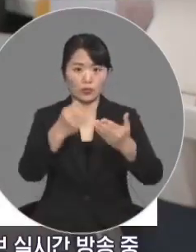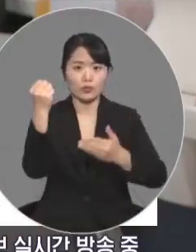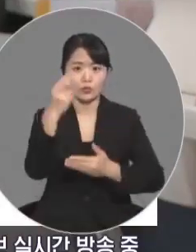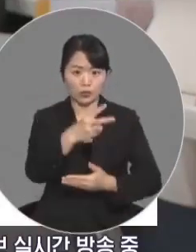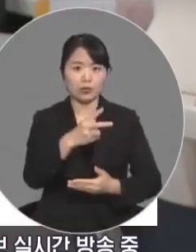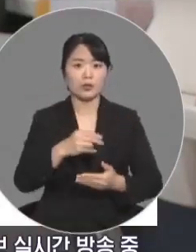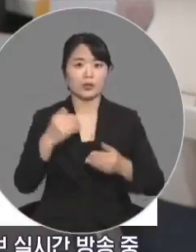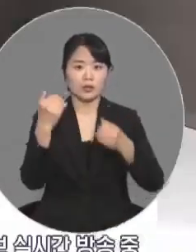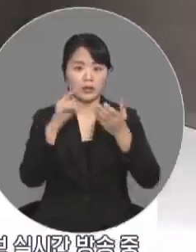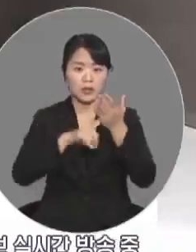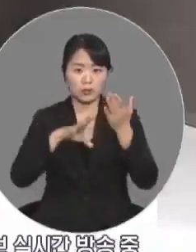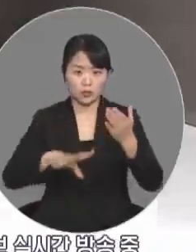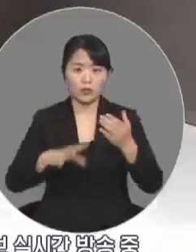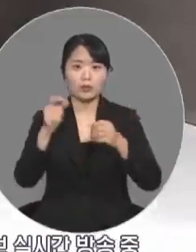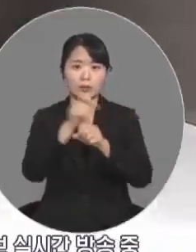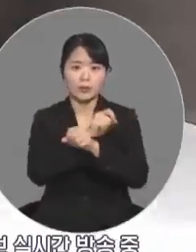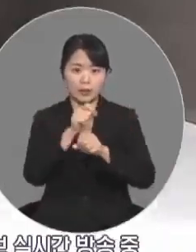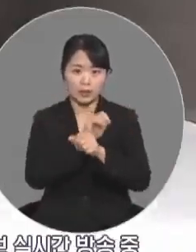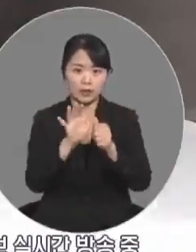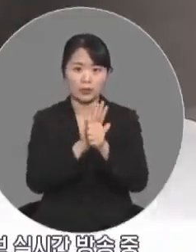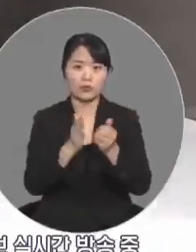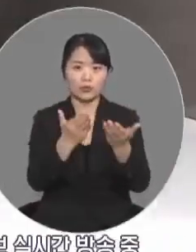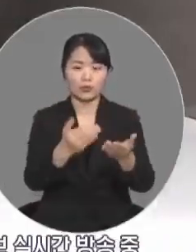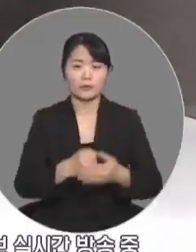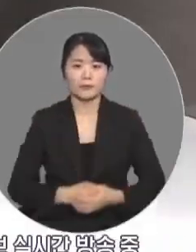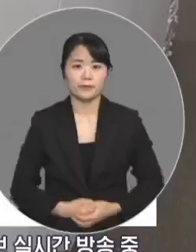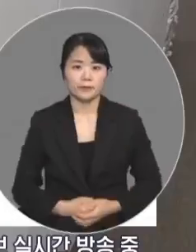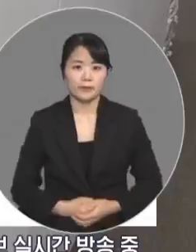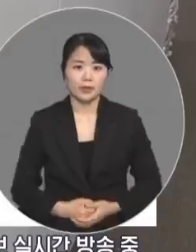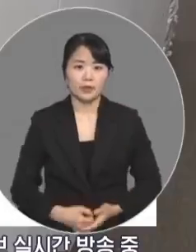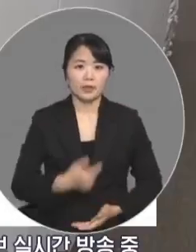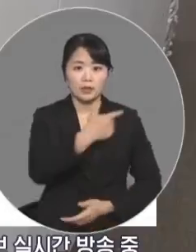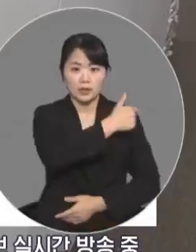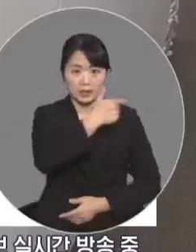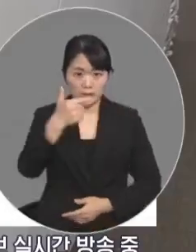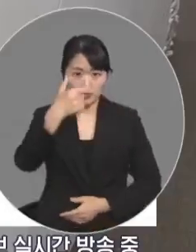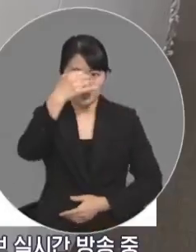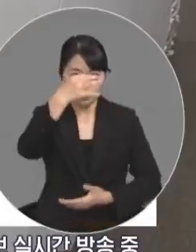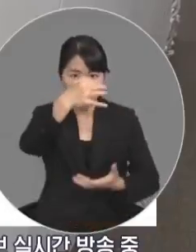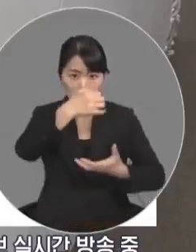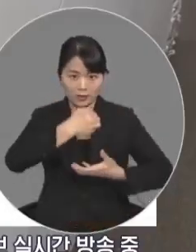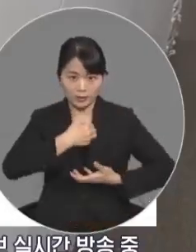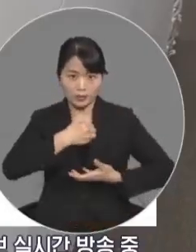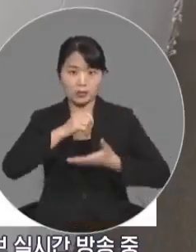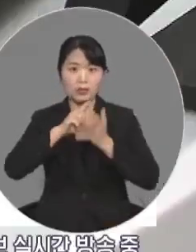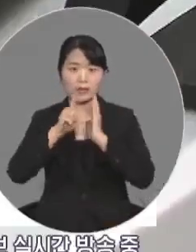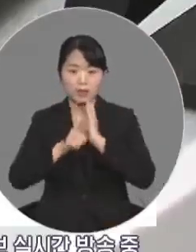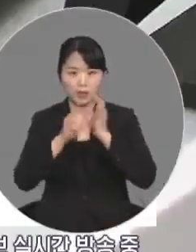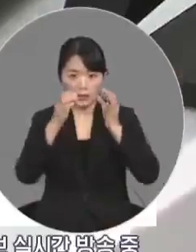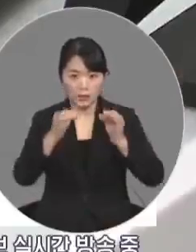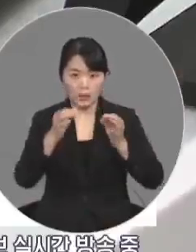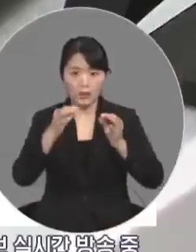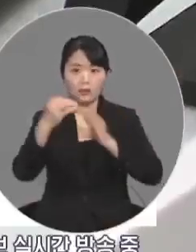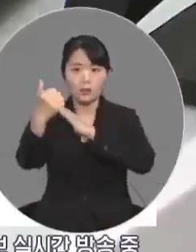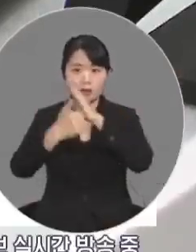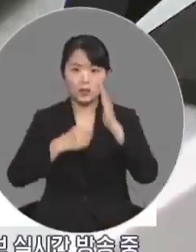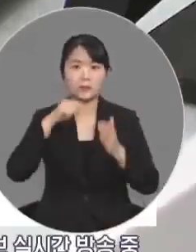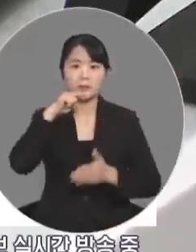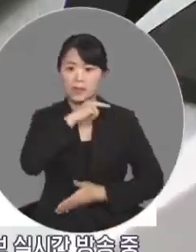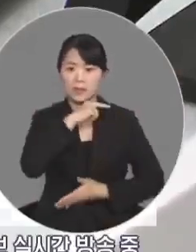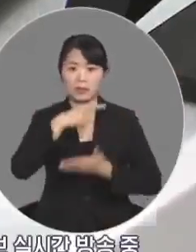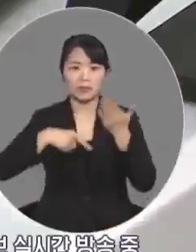진행하고 있습니다. 갑자기 생긴 목돈의 소비도 좋지만 은행마다 가게 빚부터 갚은 고객도 적지 않은